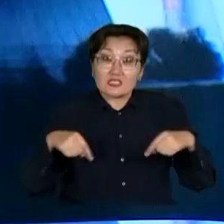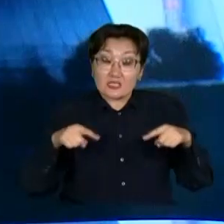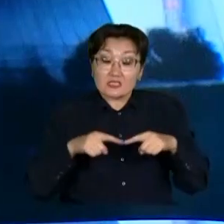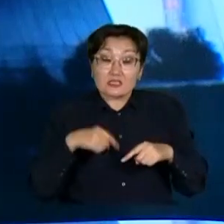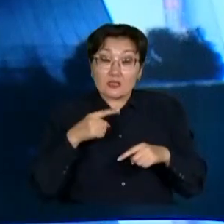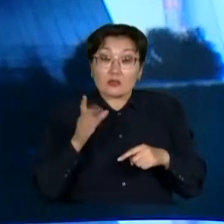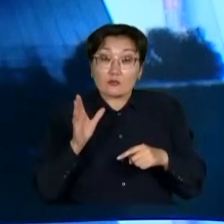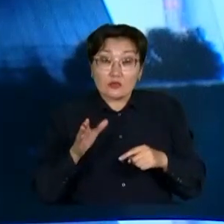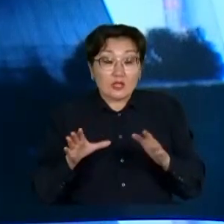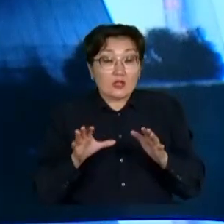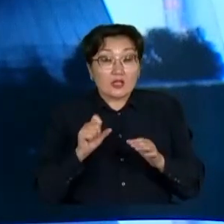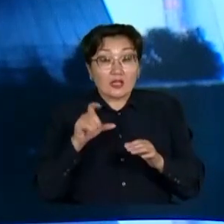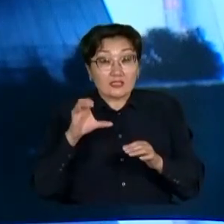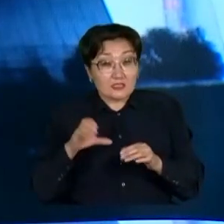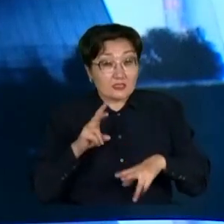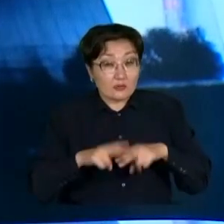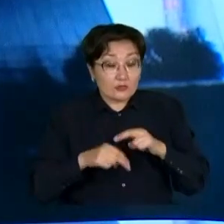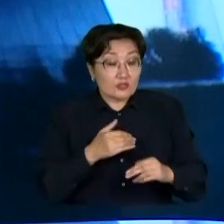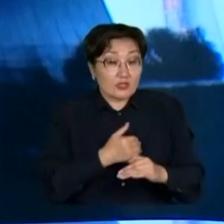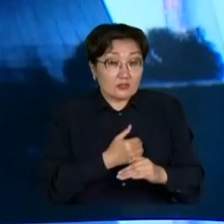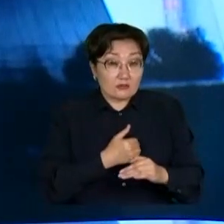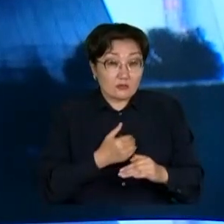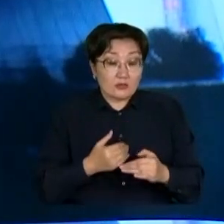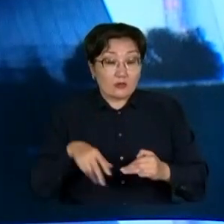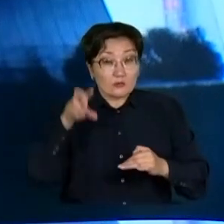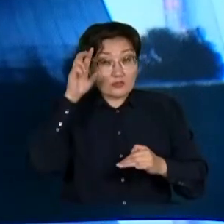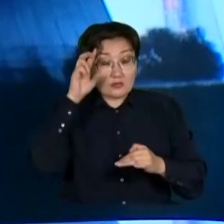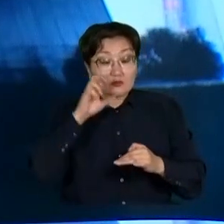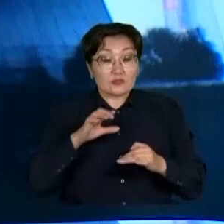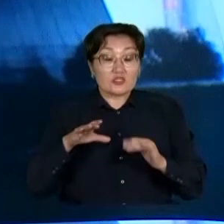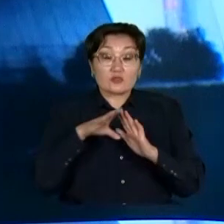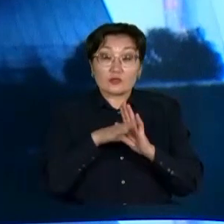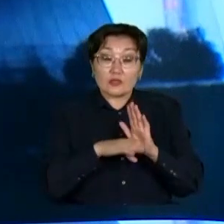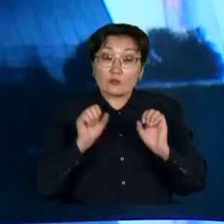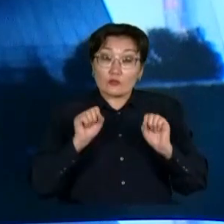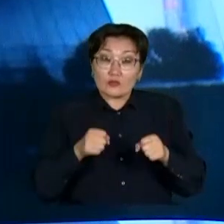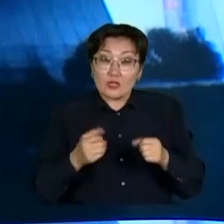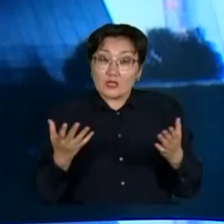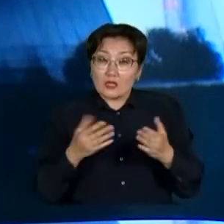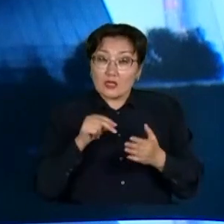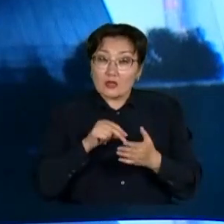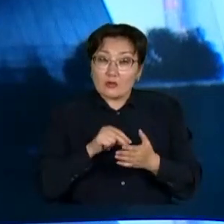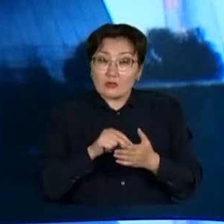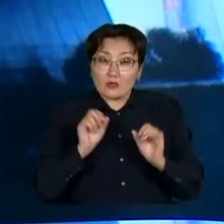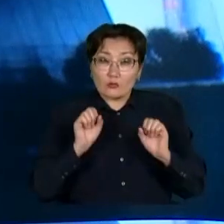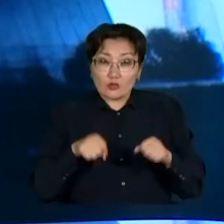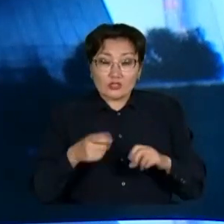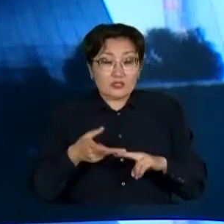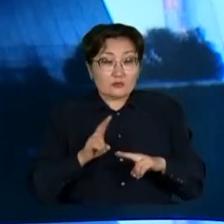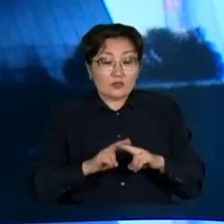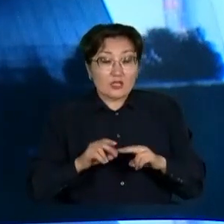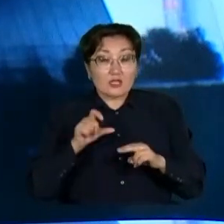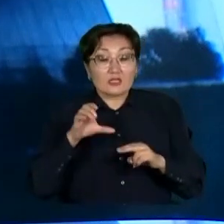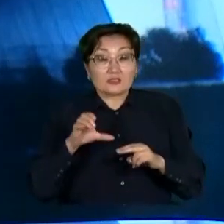Атом электростанциясын салуға ниет білдіріп отырған мемлекеттердің мүмкіндігін қалай бағалайсыз? Жалпы осы